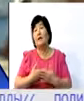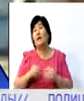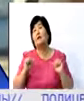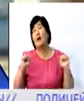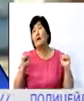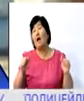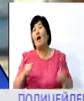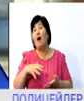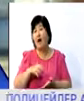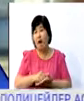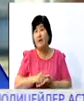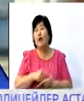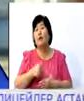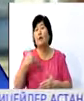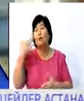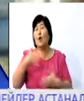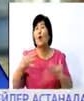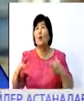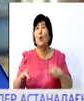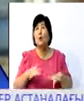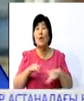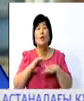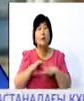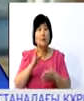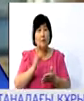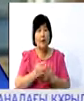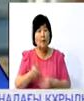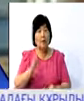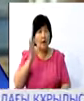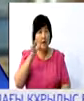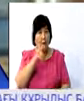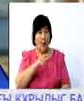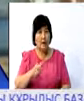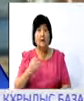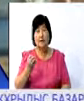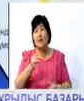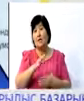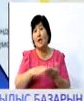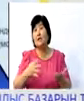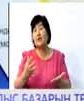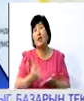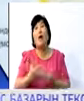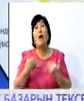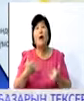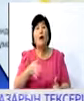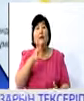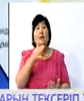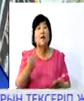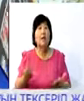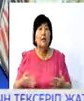айналысу мақсатында міне осындай үлкен іс-шараны өткізіп жатырмыз. Бұл алдағы уақытта да жалғасын табады. Қазіргі заман